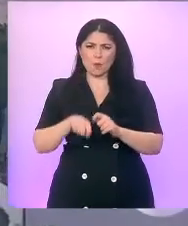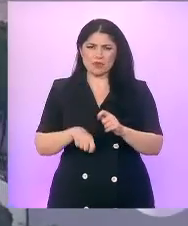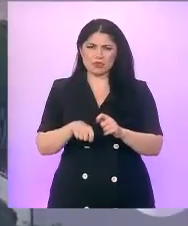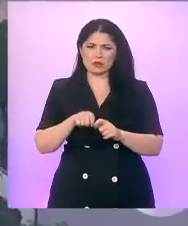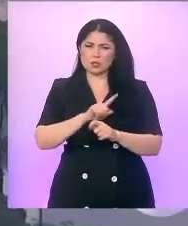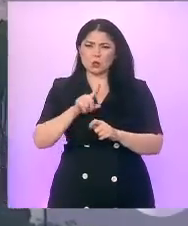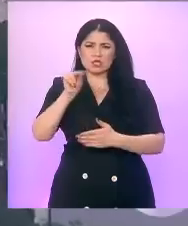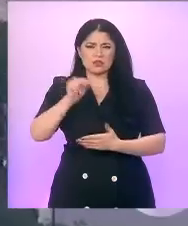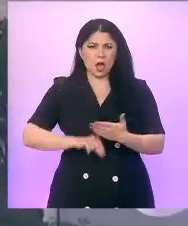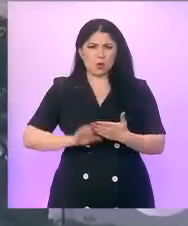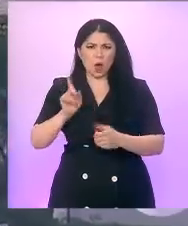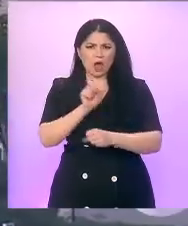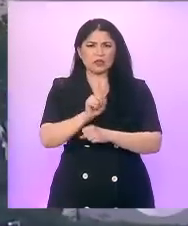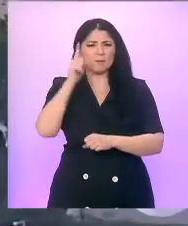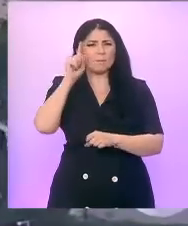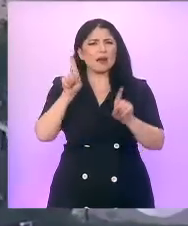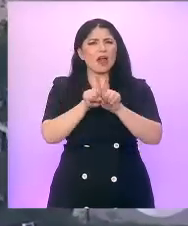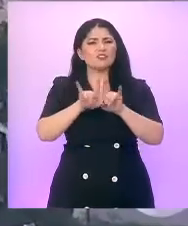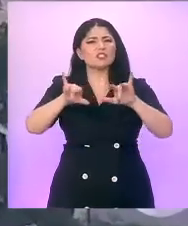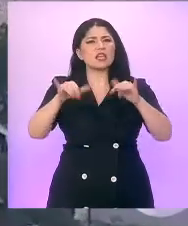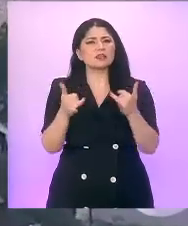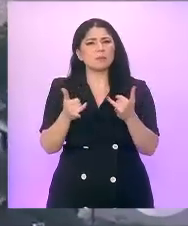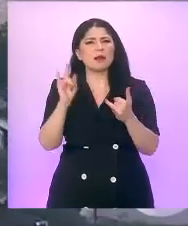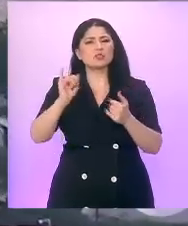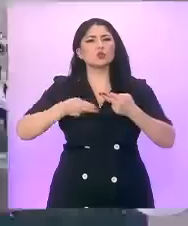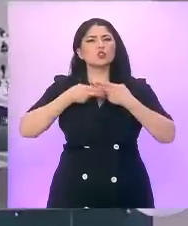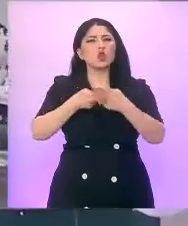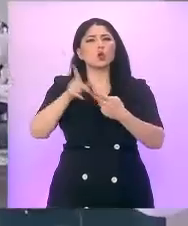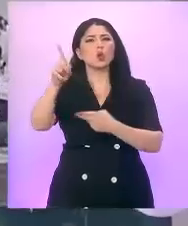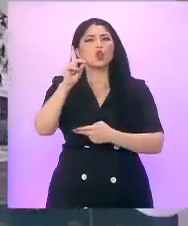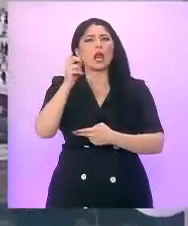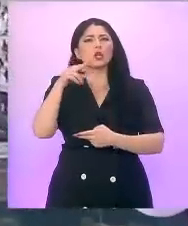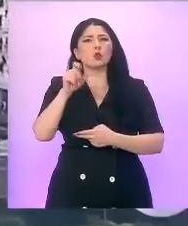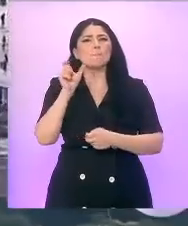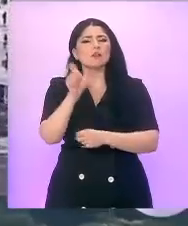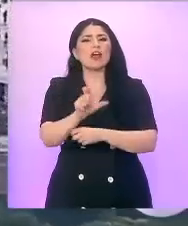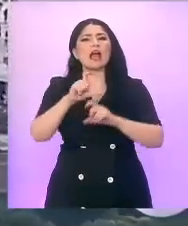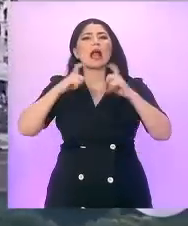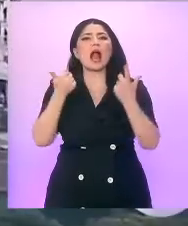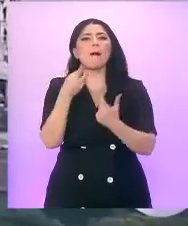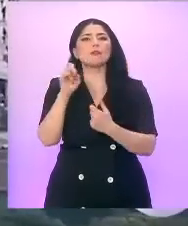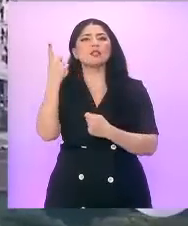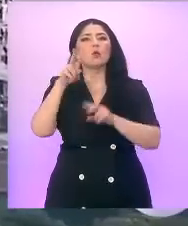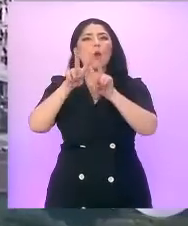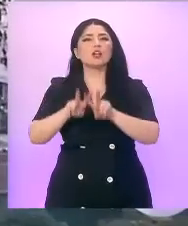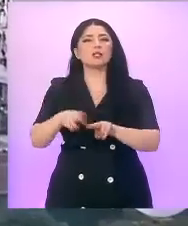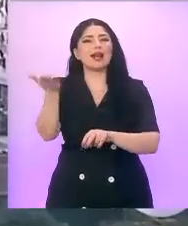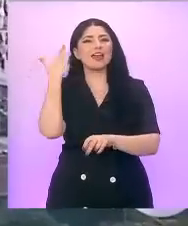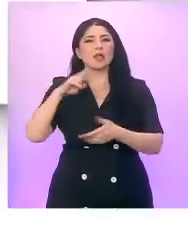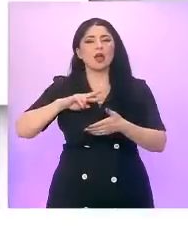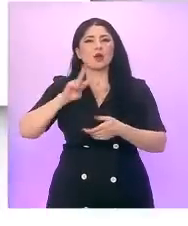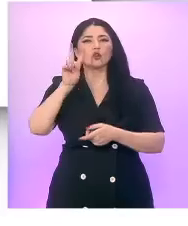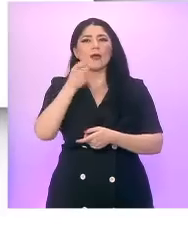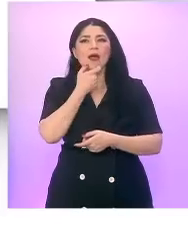fermitate această invazie care amintește foarte mult de cea a susținătorilor lui Donald Trump asupra Capitoliului din Washington de acum